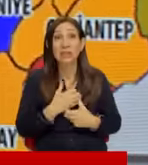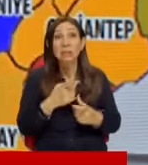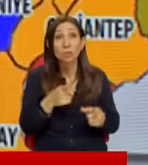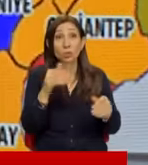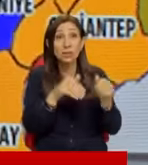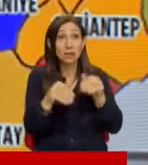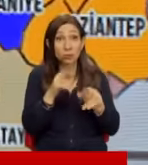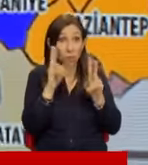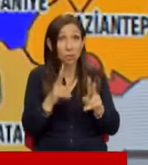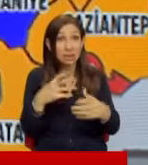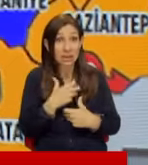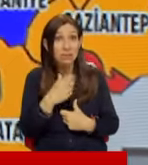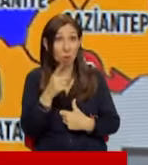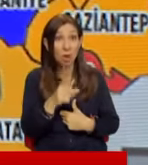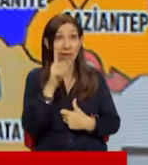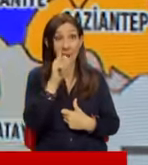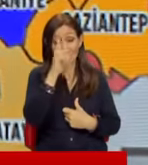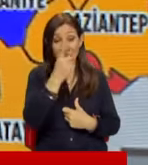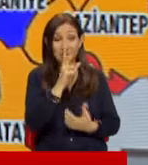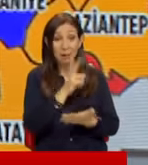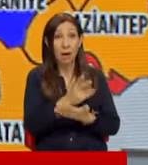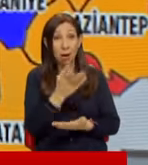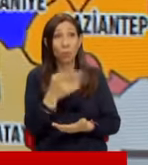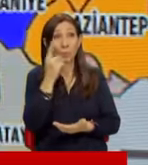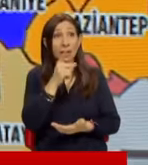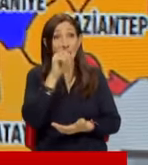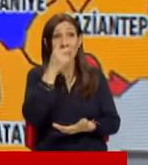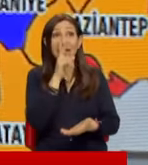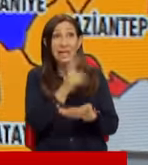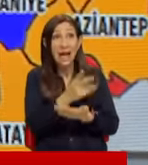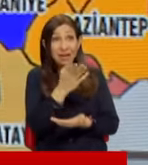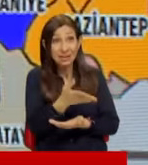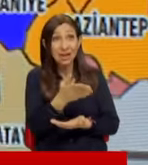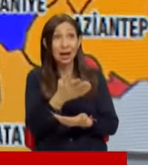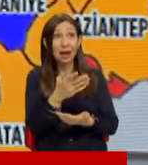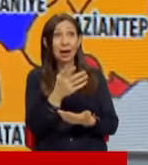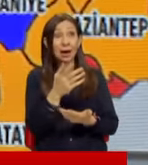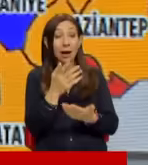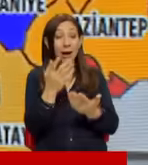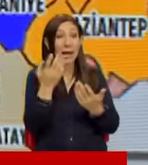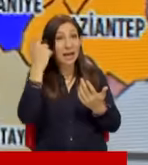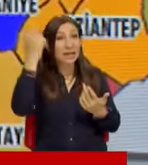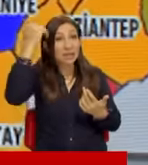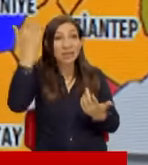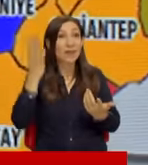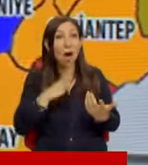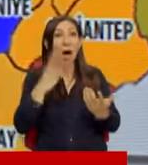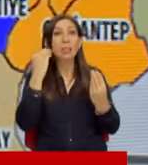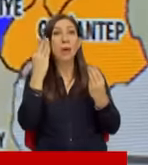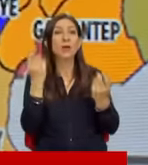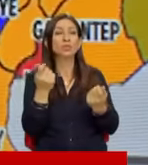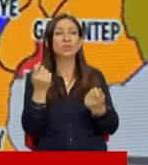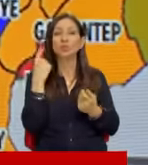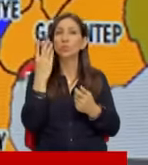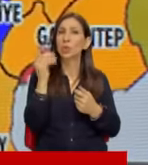bu seçimde de gördük ki sıkıntı o tek bir kişinin kararı. Dolayısıyla o tek kişinin kararını da zihninden geçeni de ya, algılayamıyoruz dün, ancak anlamaya çalışıyoruz. Dün